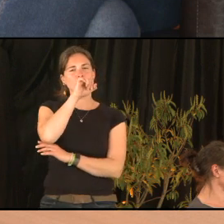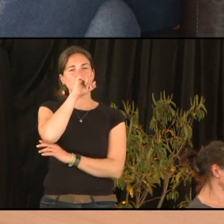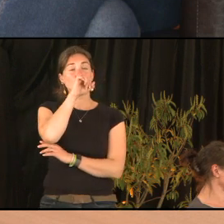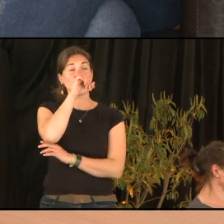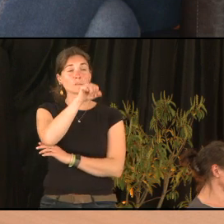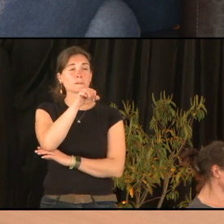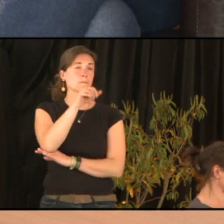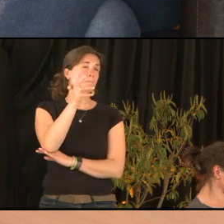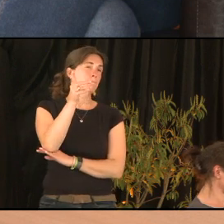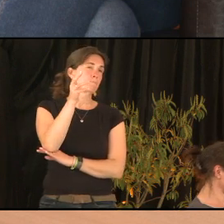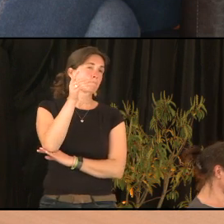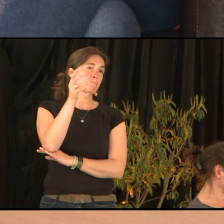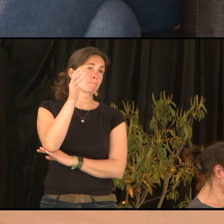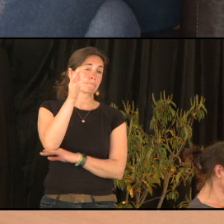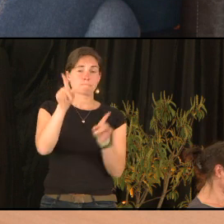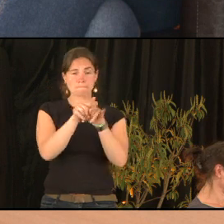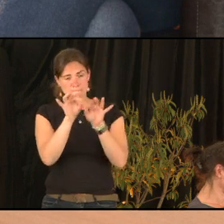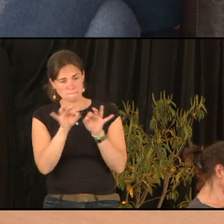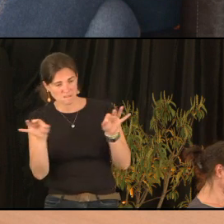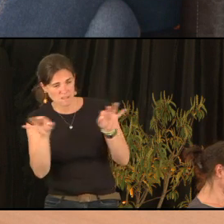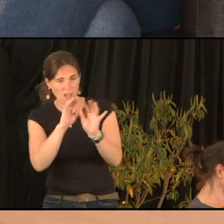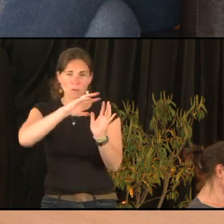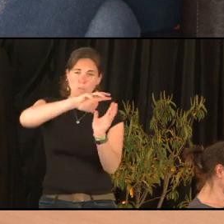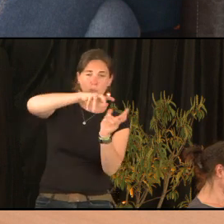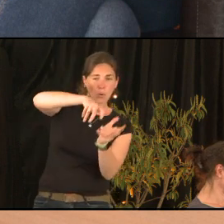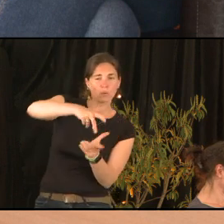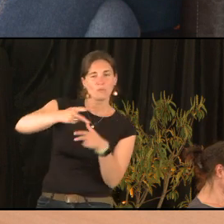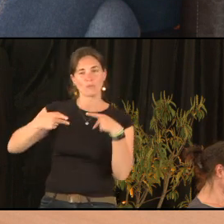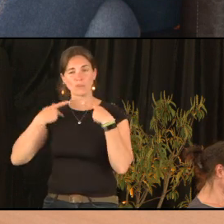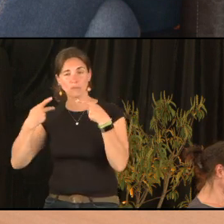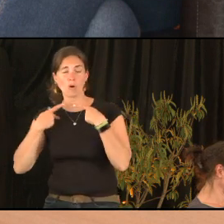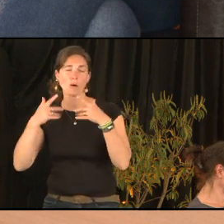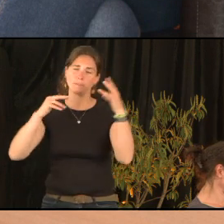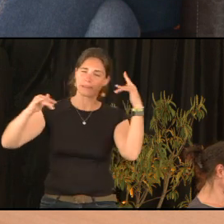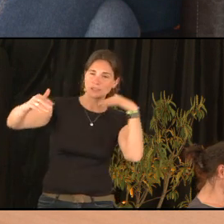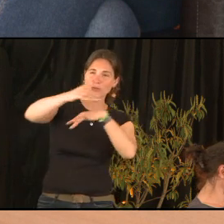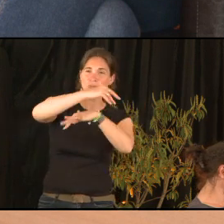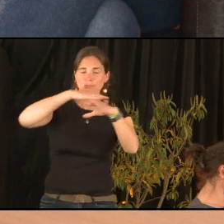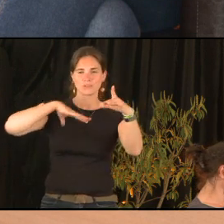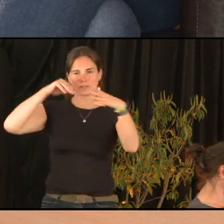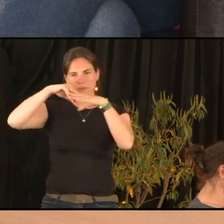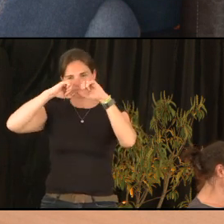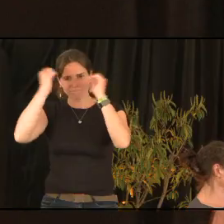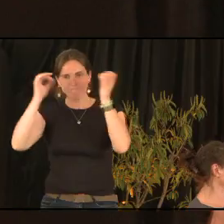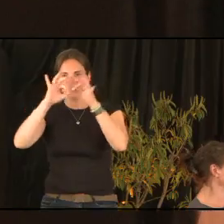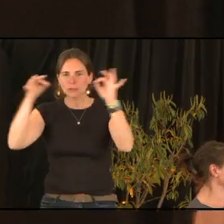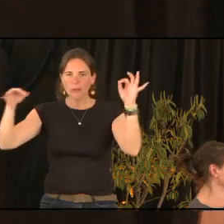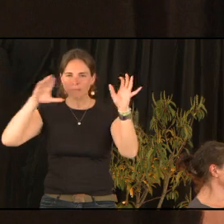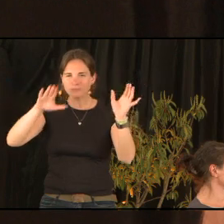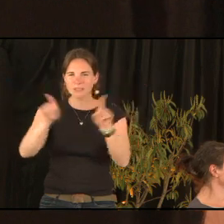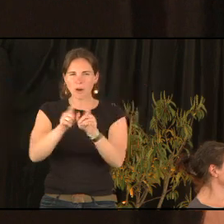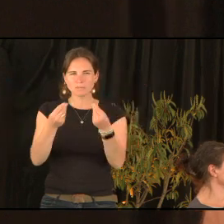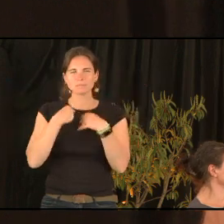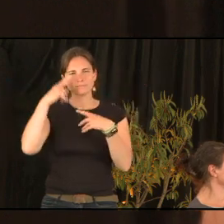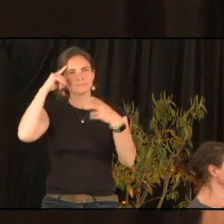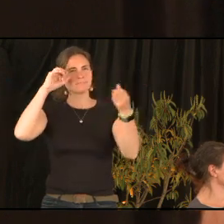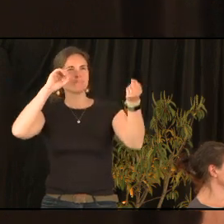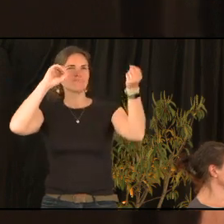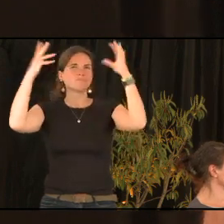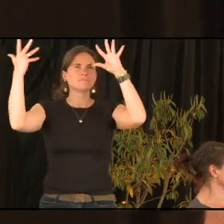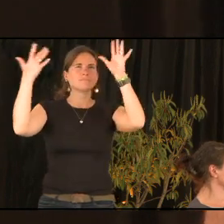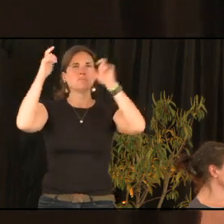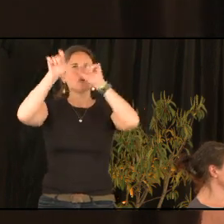individu, ça ne pouvait s'exprimer qu'au tu, puisqu'il y a d'abord la question de la relation. Et ça faisait aussi un peu écho à la...